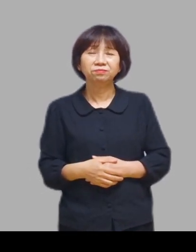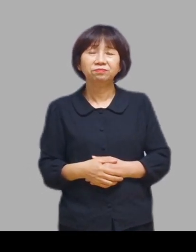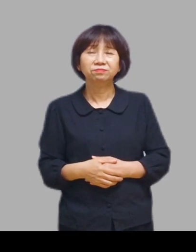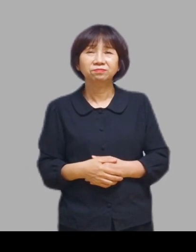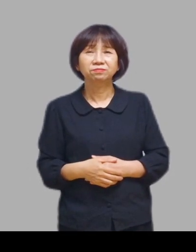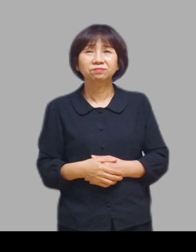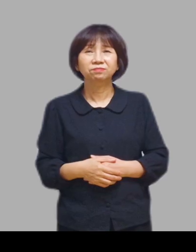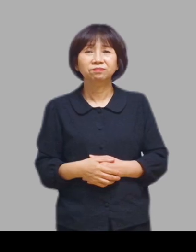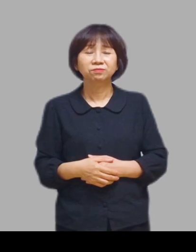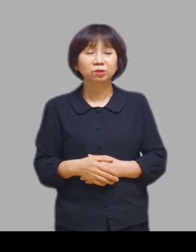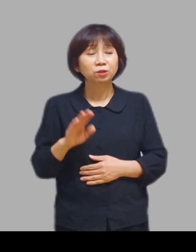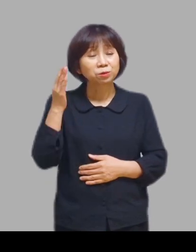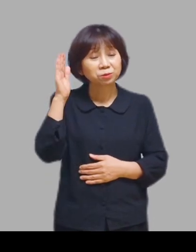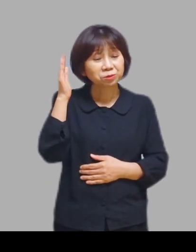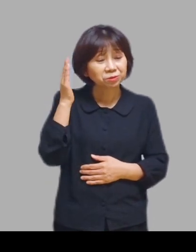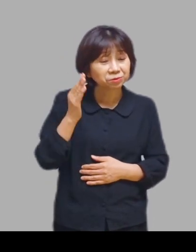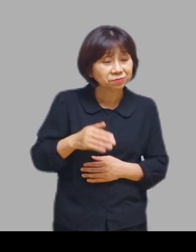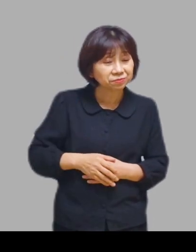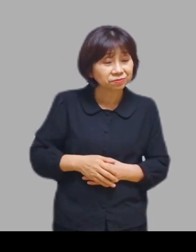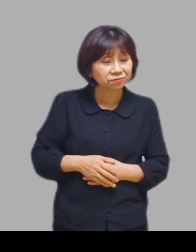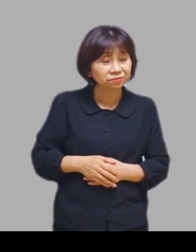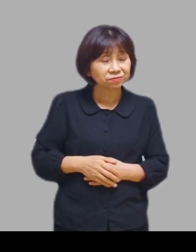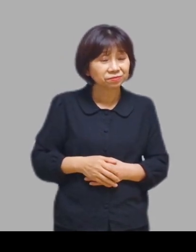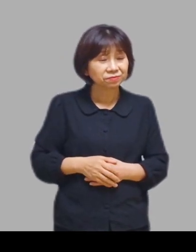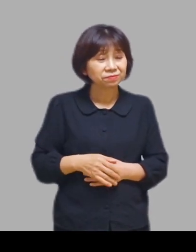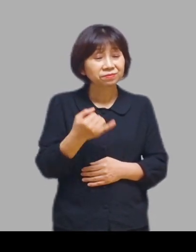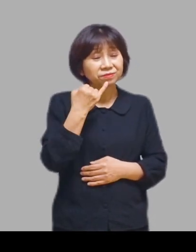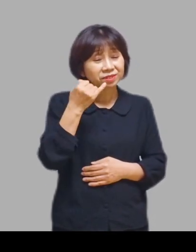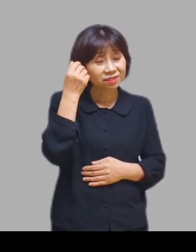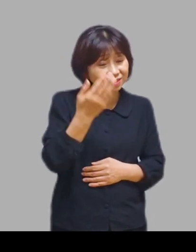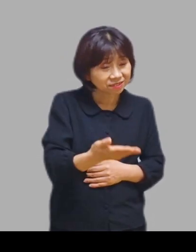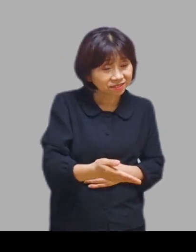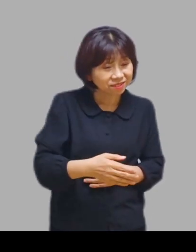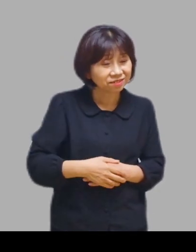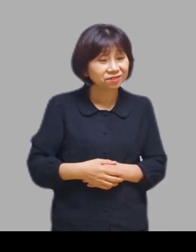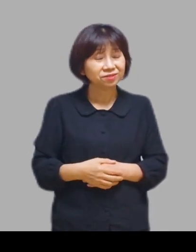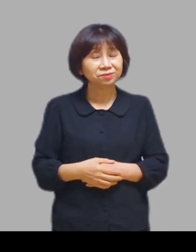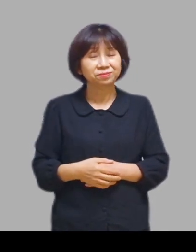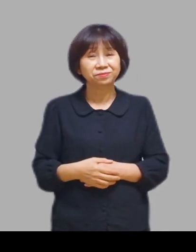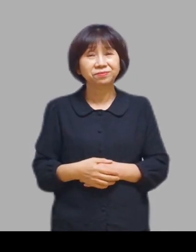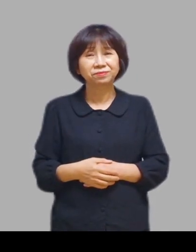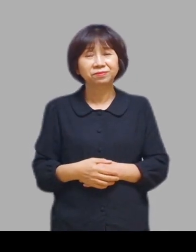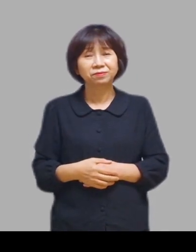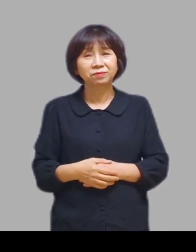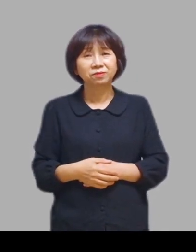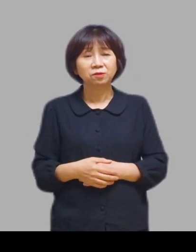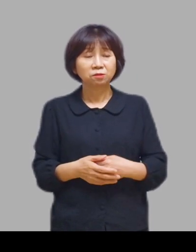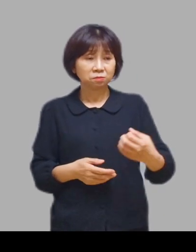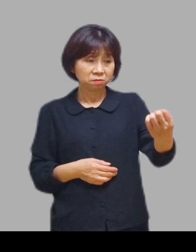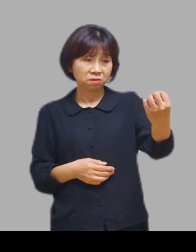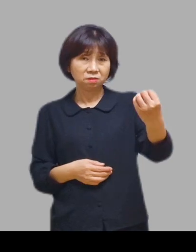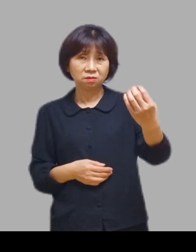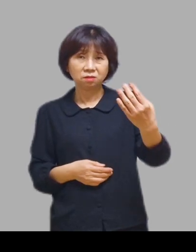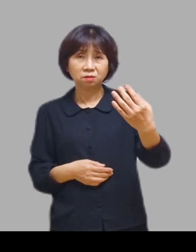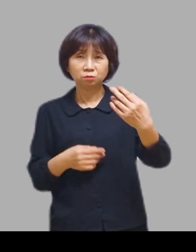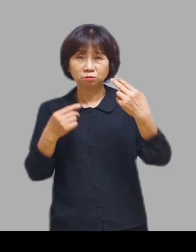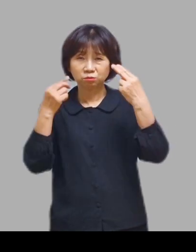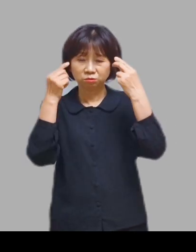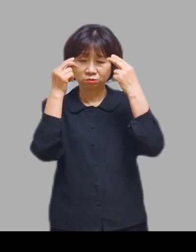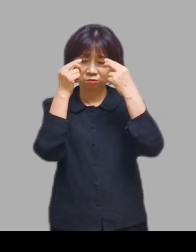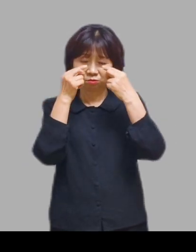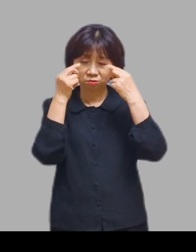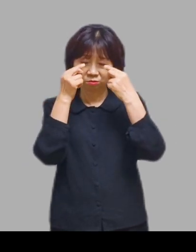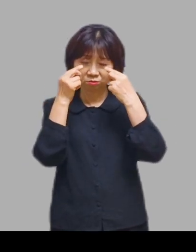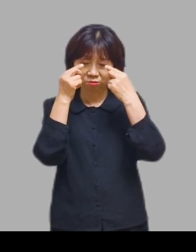말했습니다. 요즘 잘 지내고 계세요? 그런데 그 말을 듣는 순간 그분의 눈에 눈물이